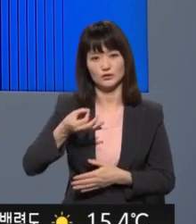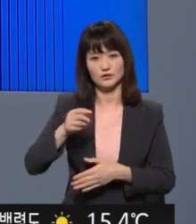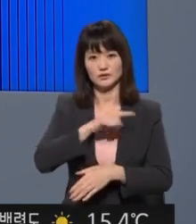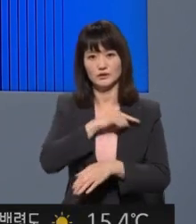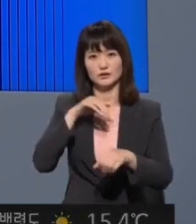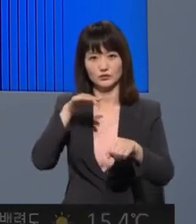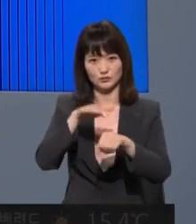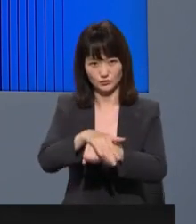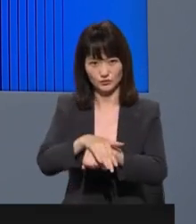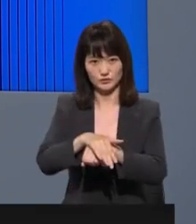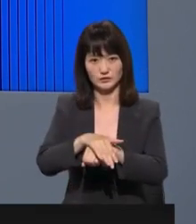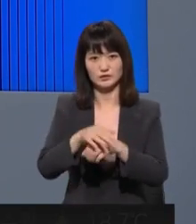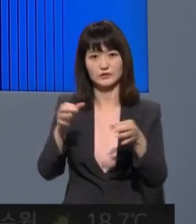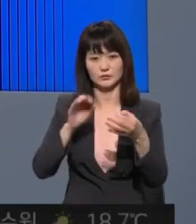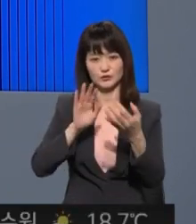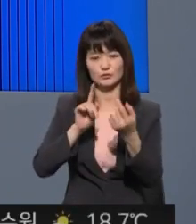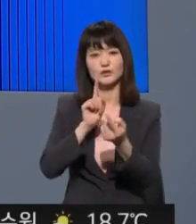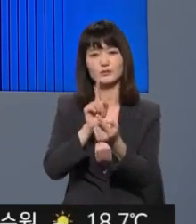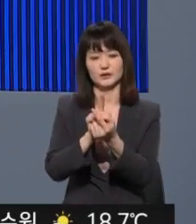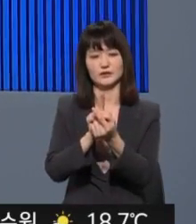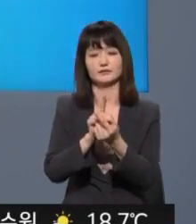그리고 시그널 잠시 후에 뵙죠.